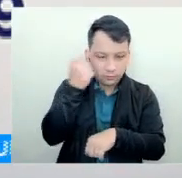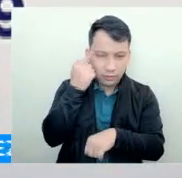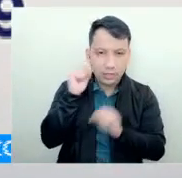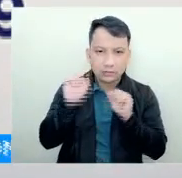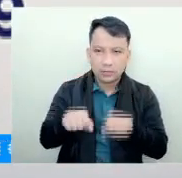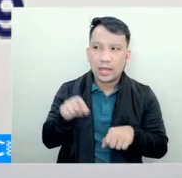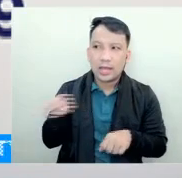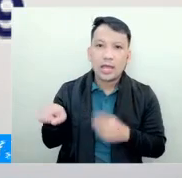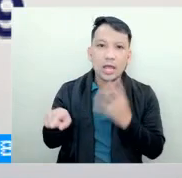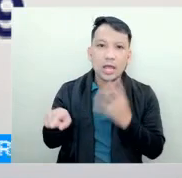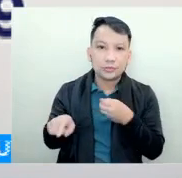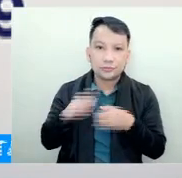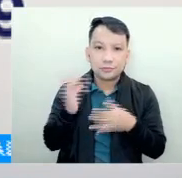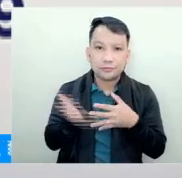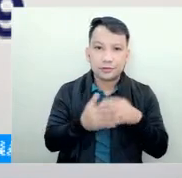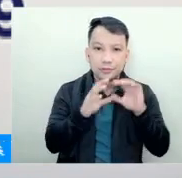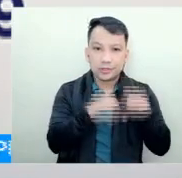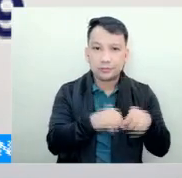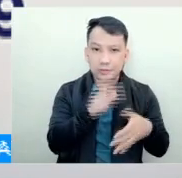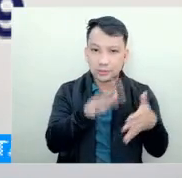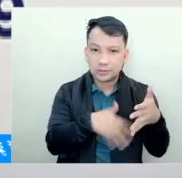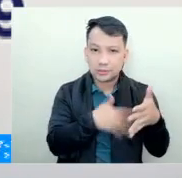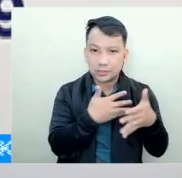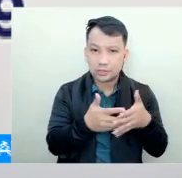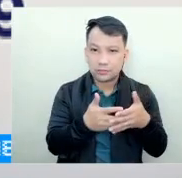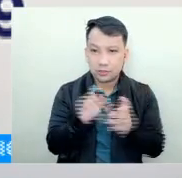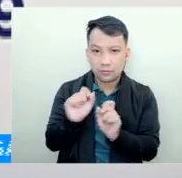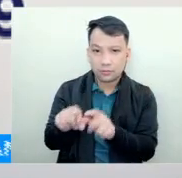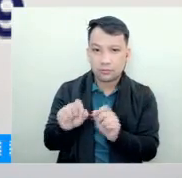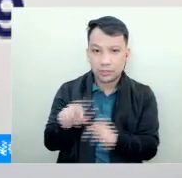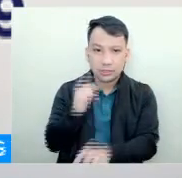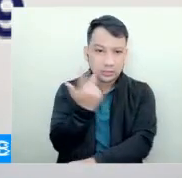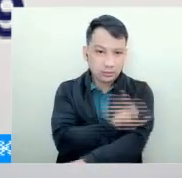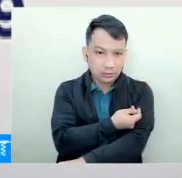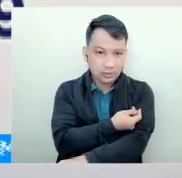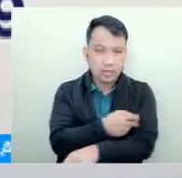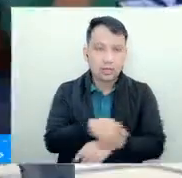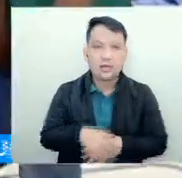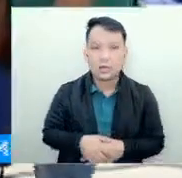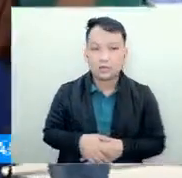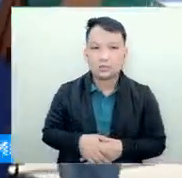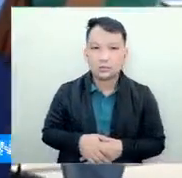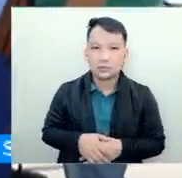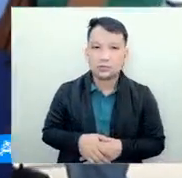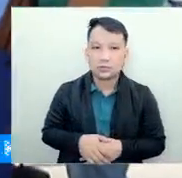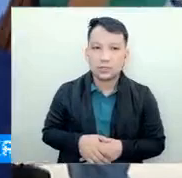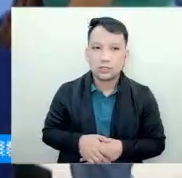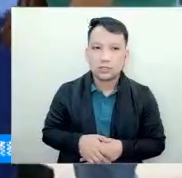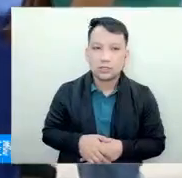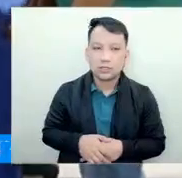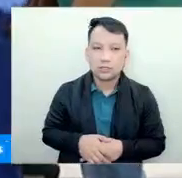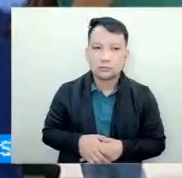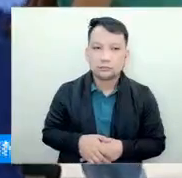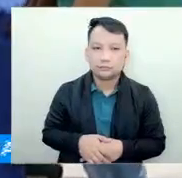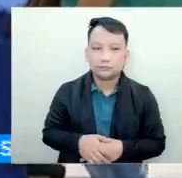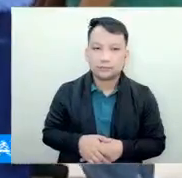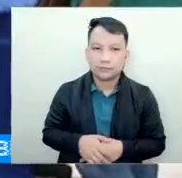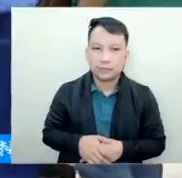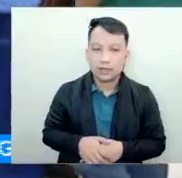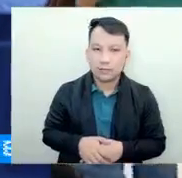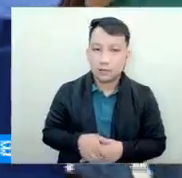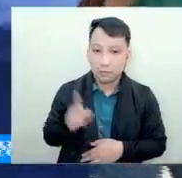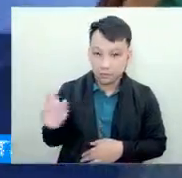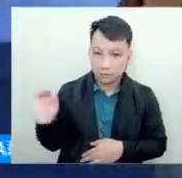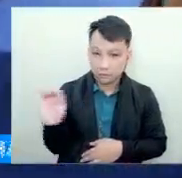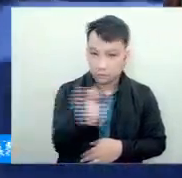makasuhan ang mauhuling nagbebenta ng bakuna o vaccine priority slots. May gumugulong na ring na sariling